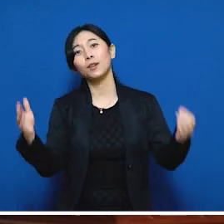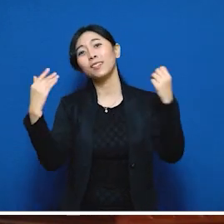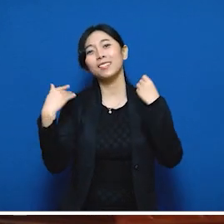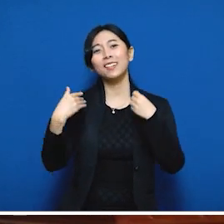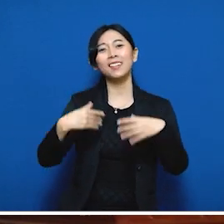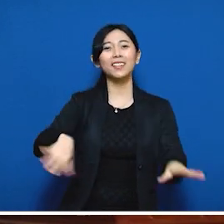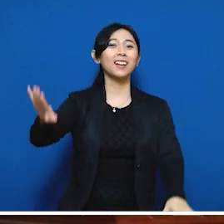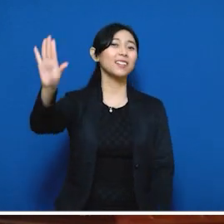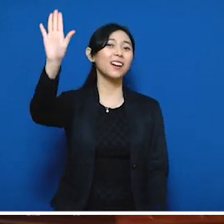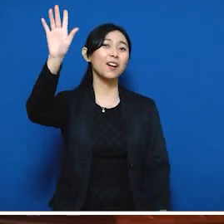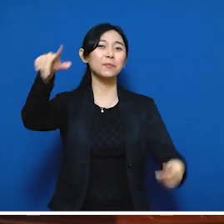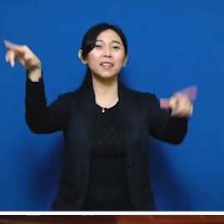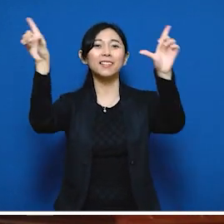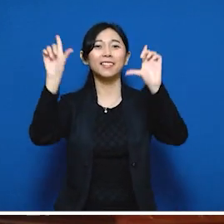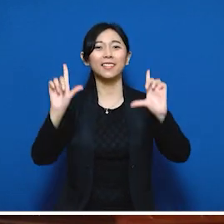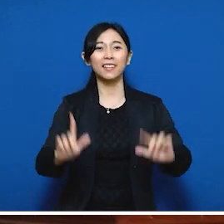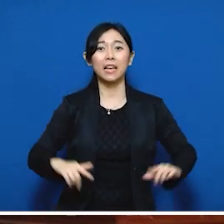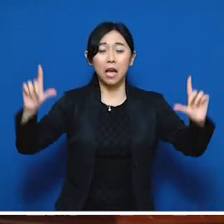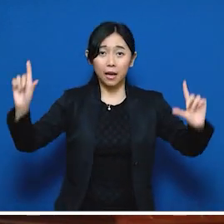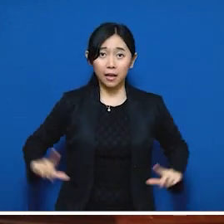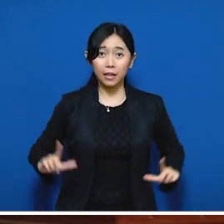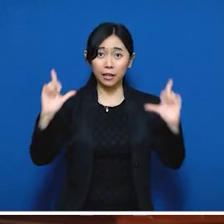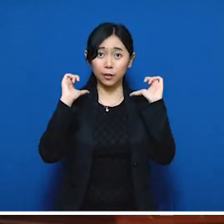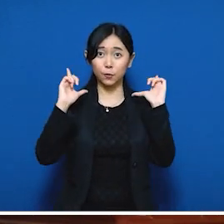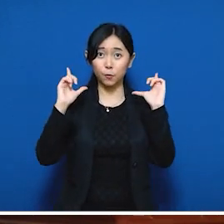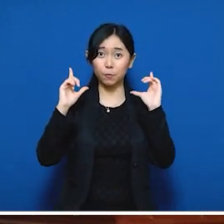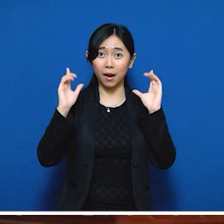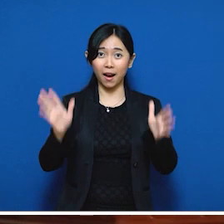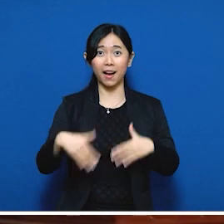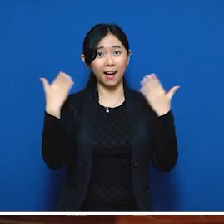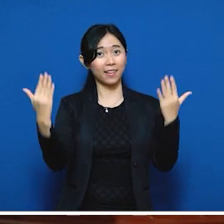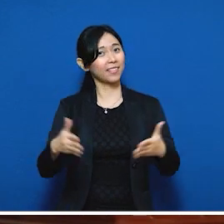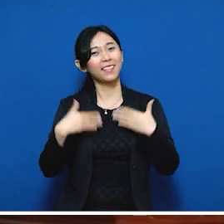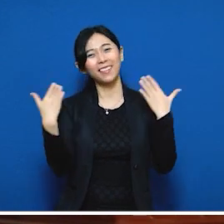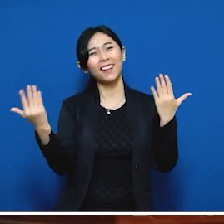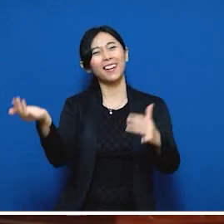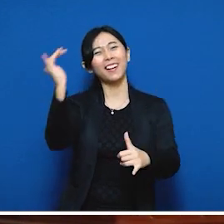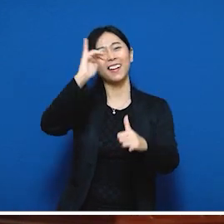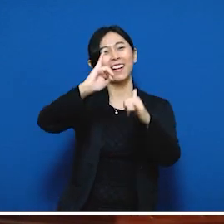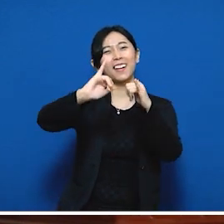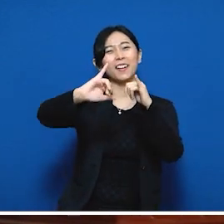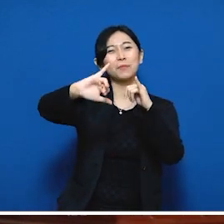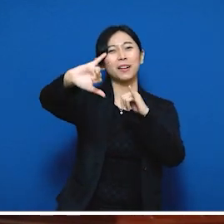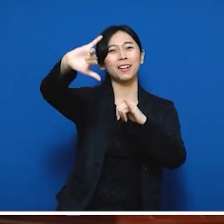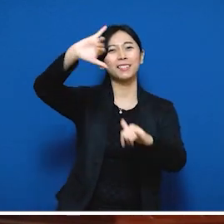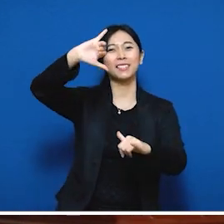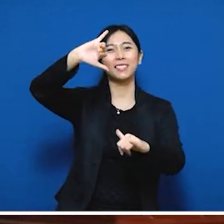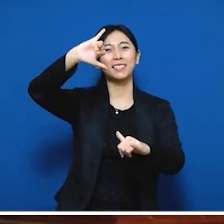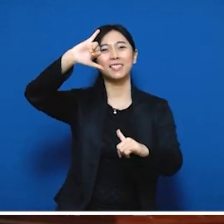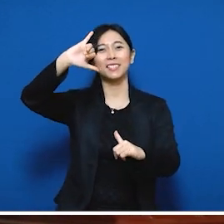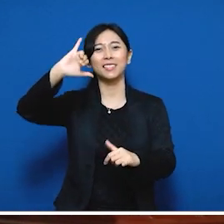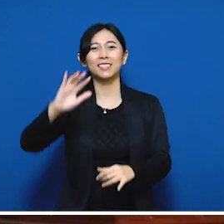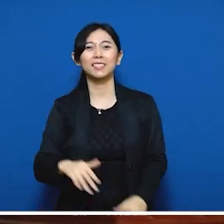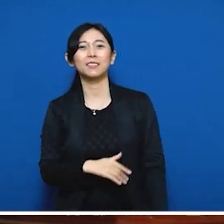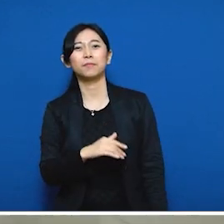Padaku telah kau beri hidup bahagia abadi.